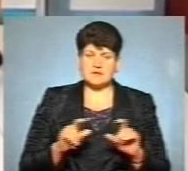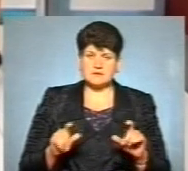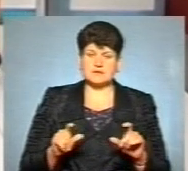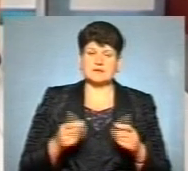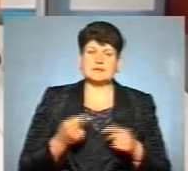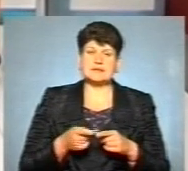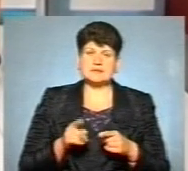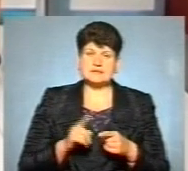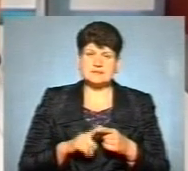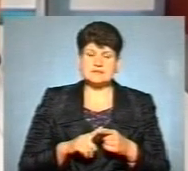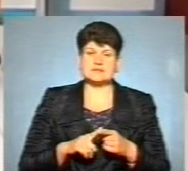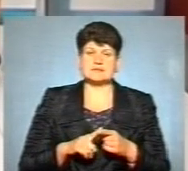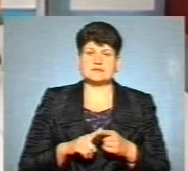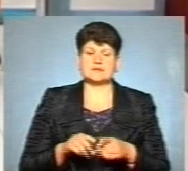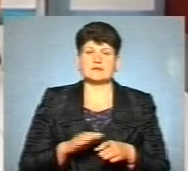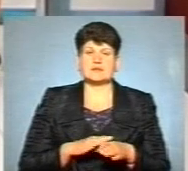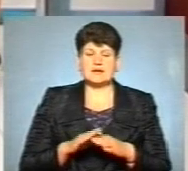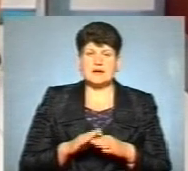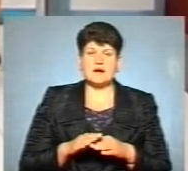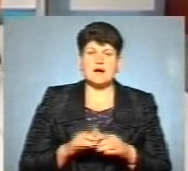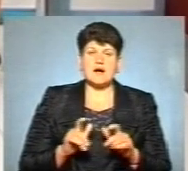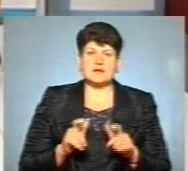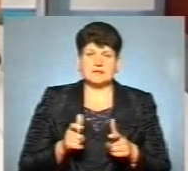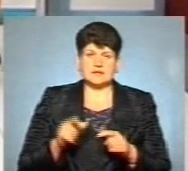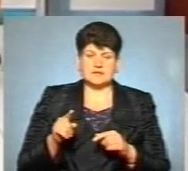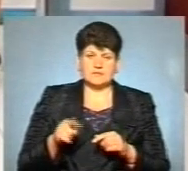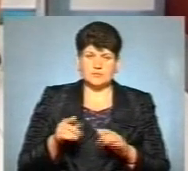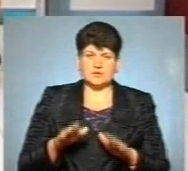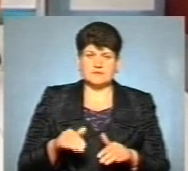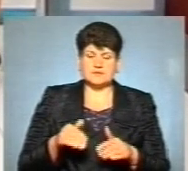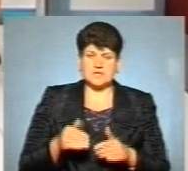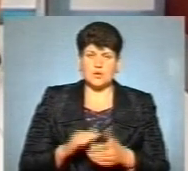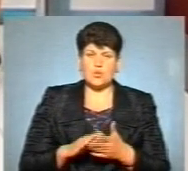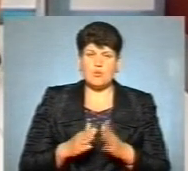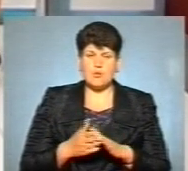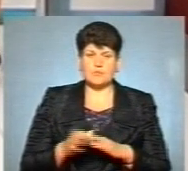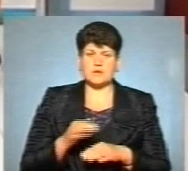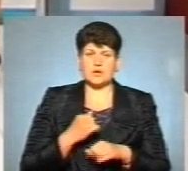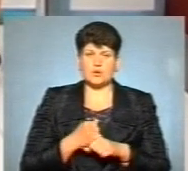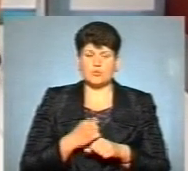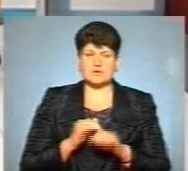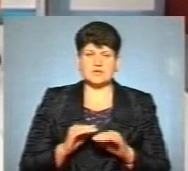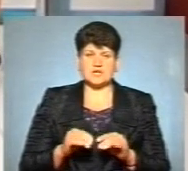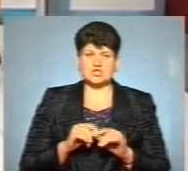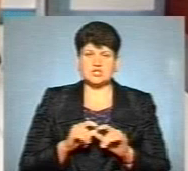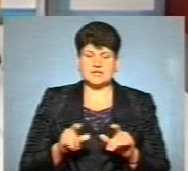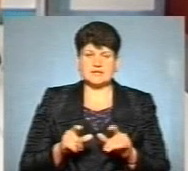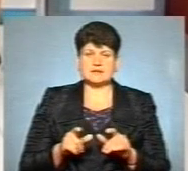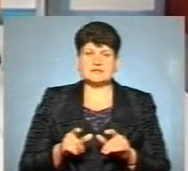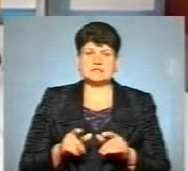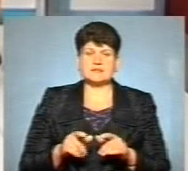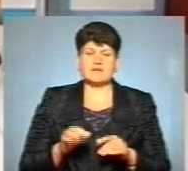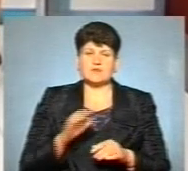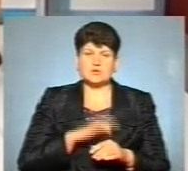звичайно, дотримання тих карантинних вимог, які виставлені як умови при роботі дитячих дошкільних закладів. Це застосування